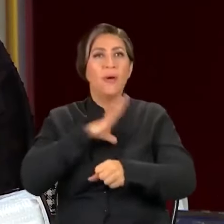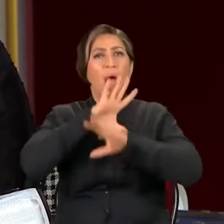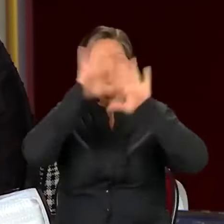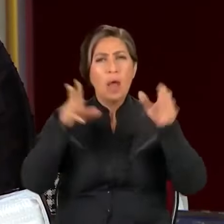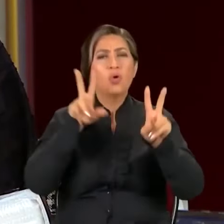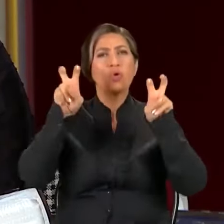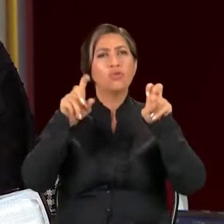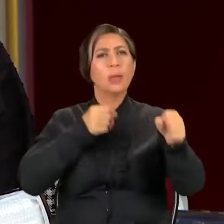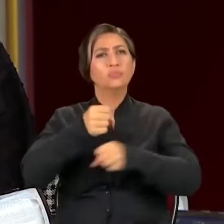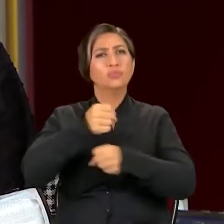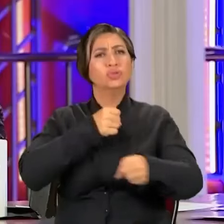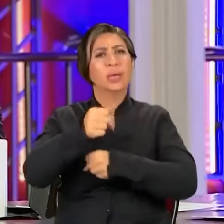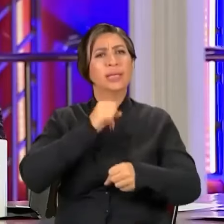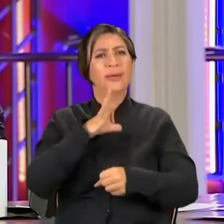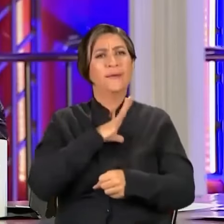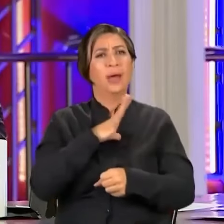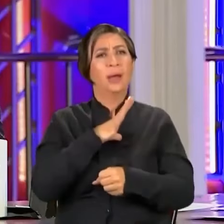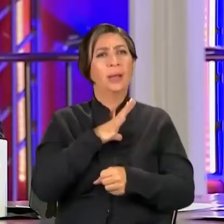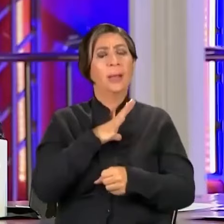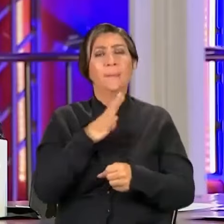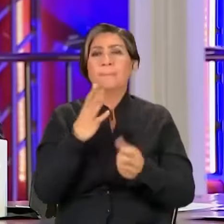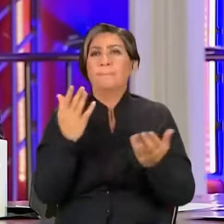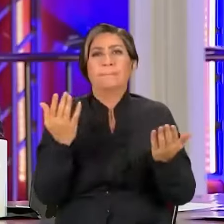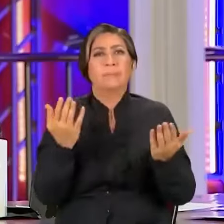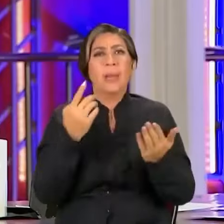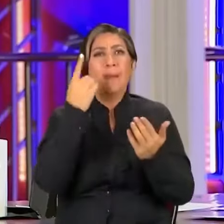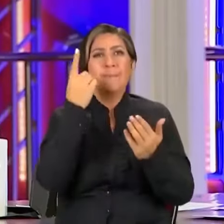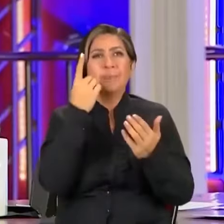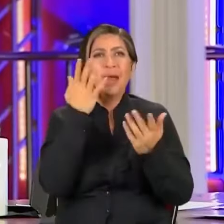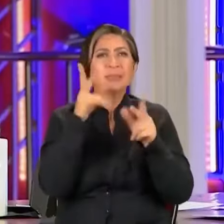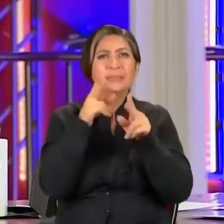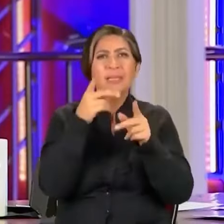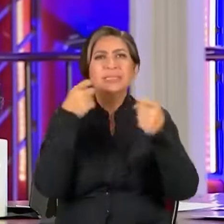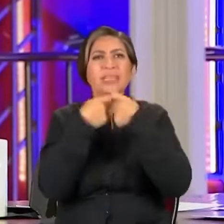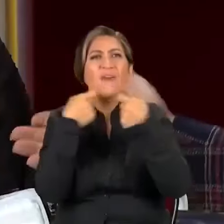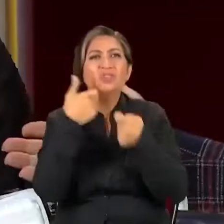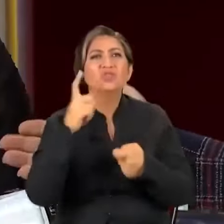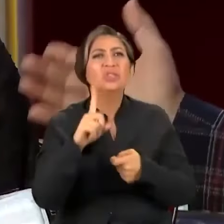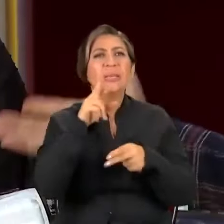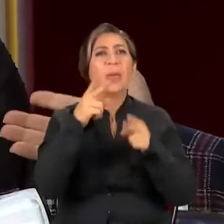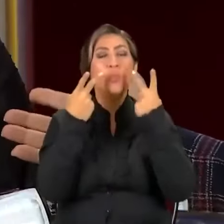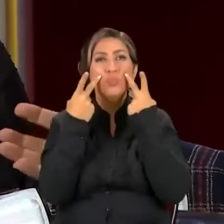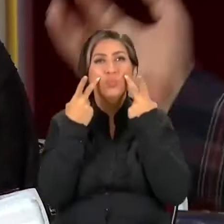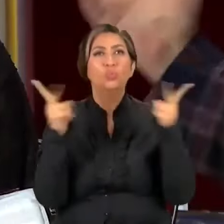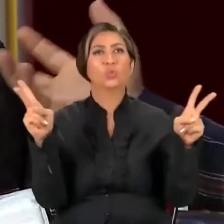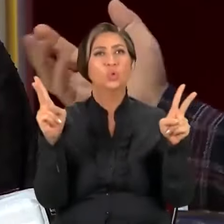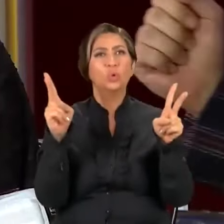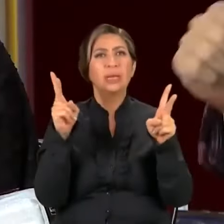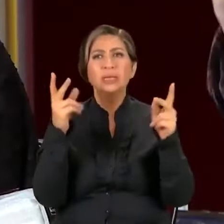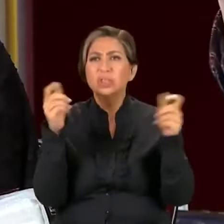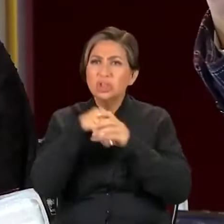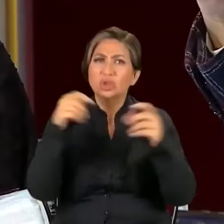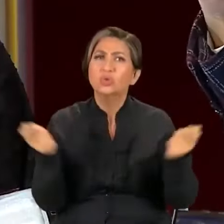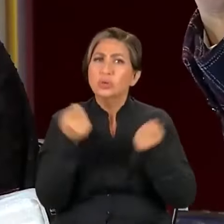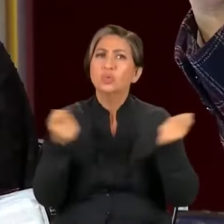Her konuda mücadele ediyorsun. Bir, nasıl söyleyeyim sana, bir militansın aslında. Bütün özgürlükleri milite ediyorsun. Bütün